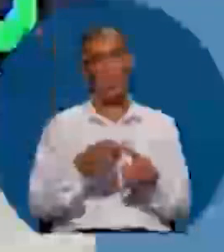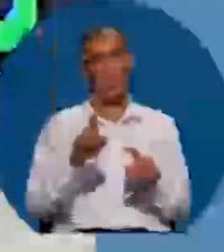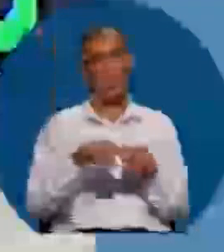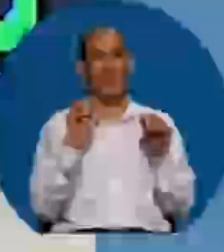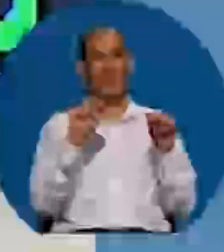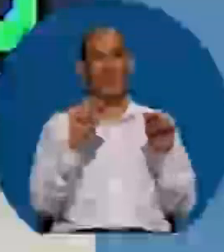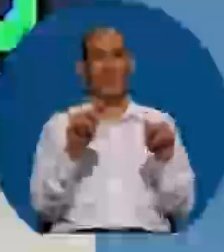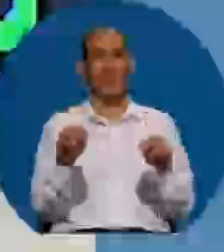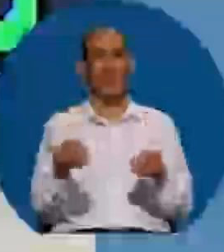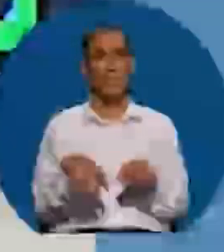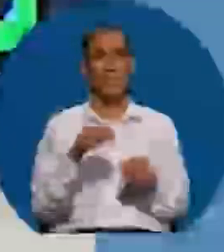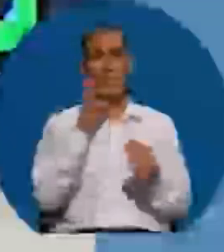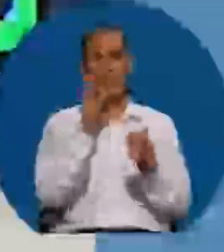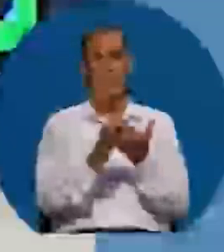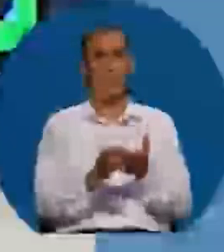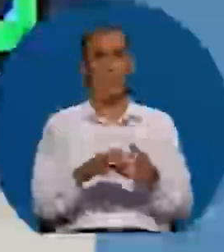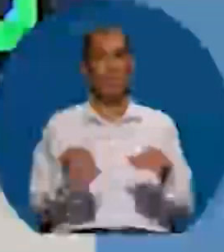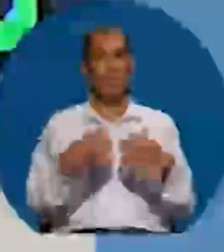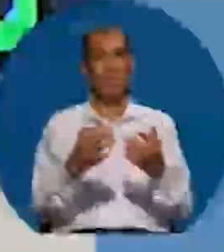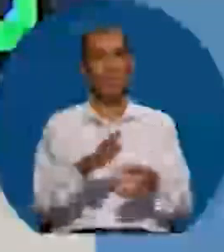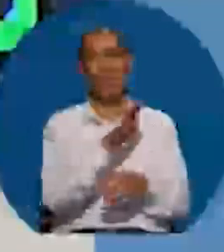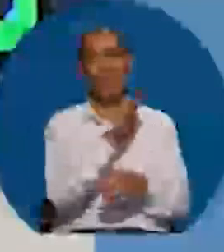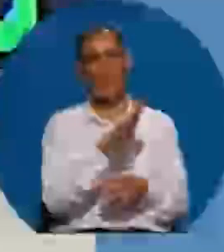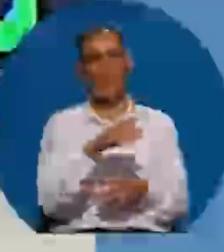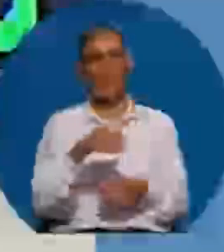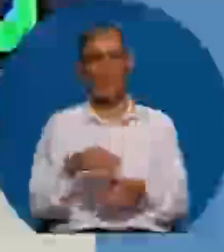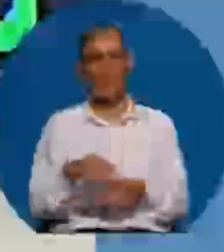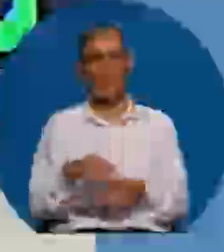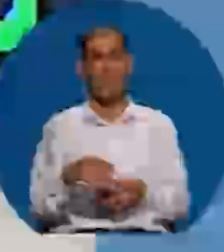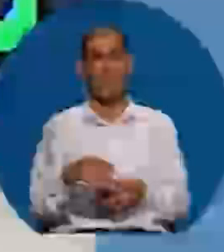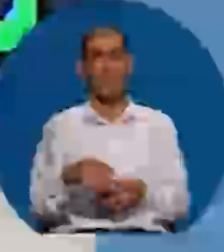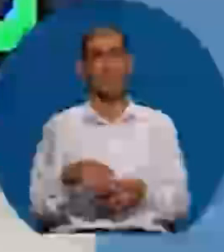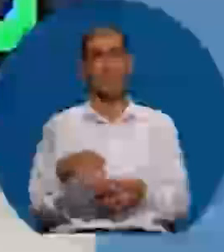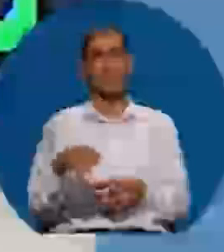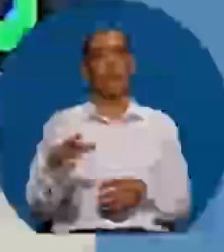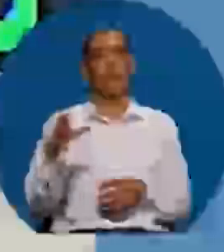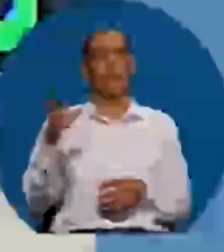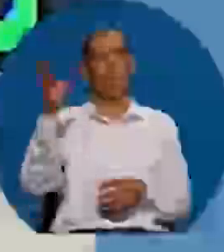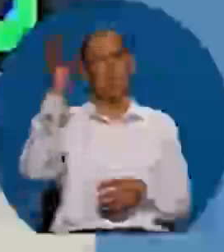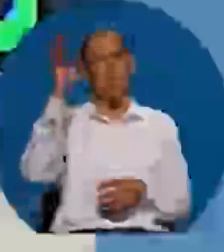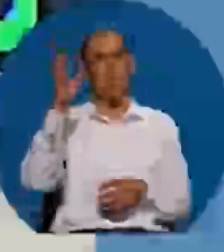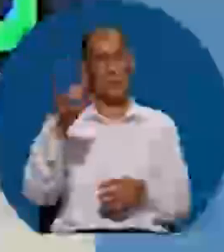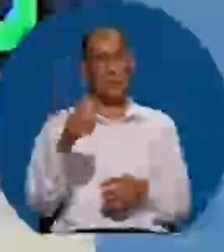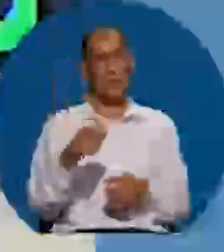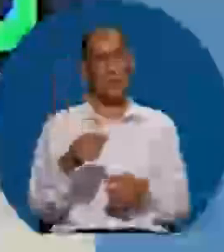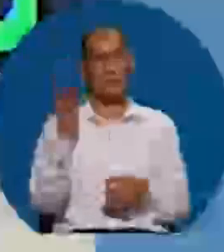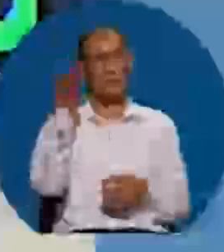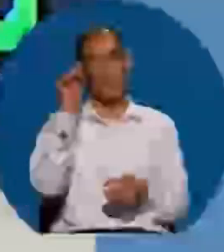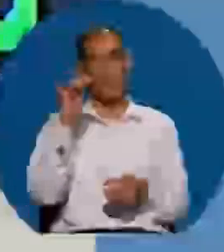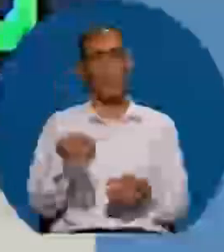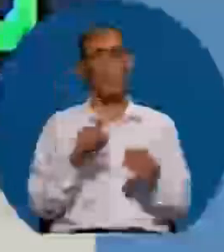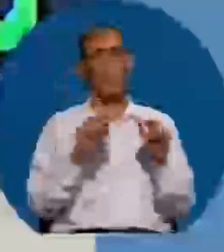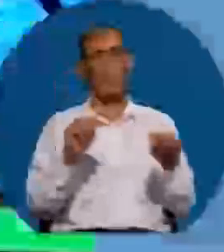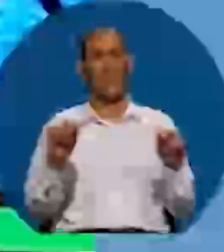десе, мұғалім деп жауап берген болар едім дейді. Ақиқатында да оқушылар үшін, шәкіртлер үшін ең бір ұлы инсан